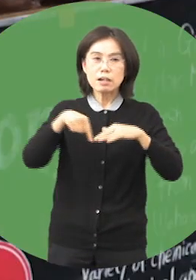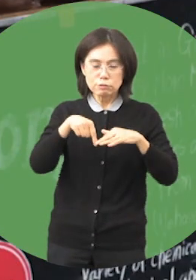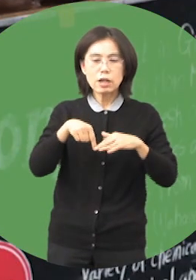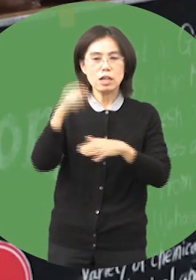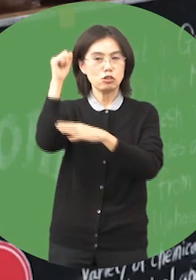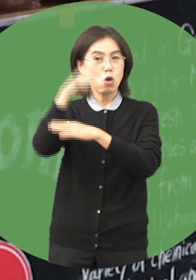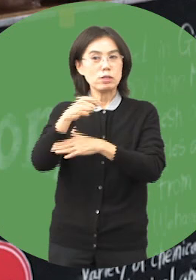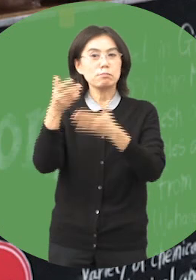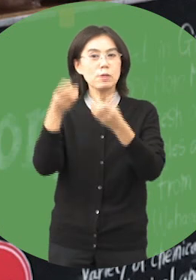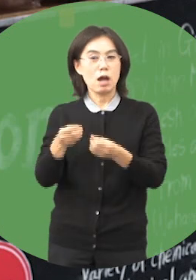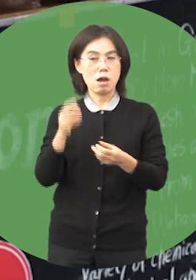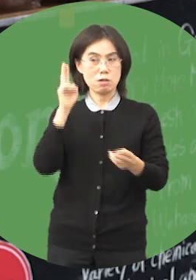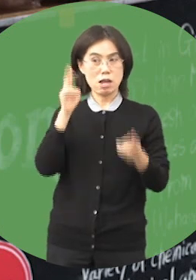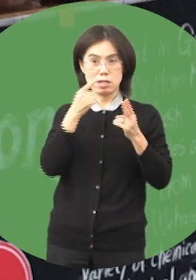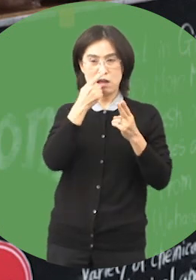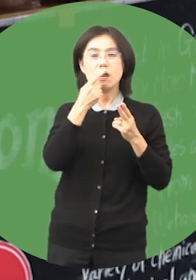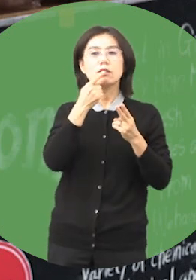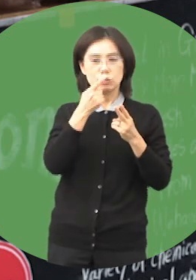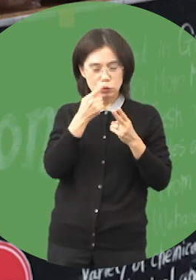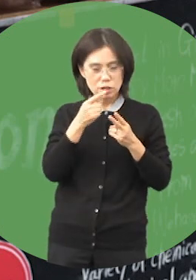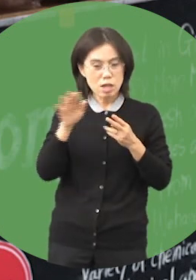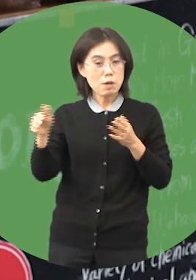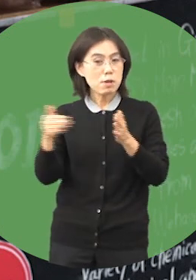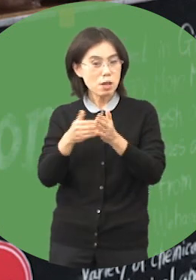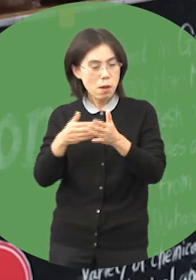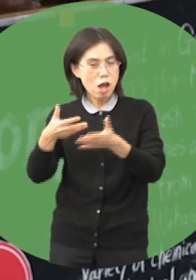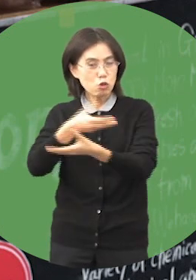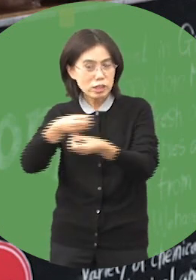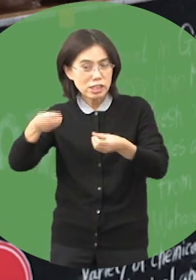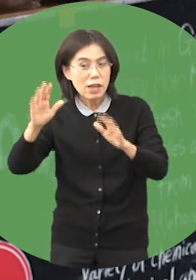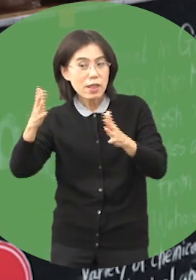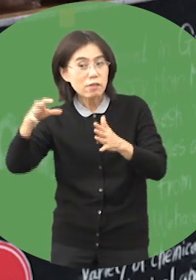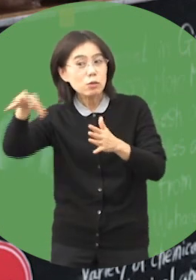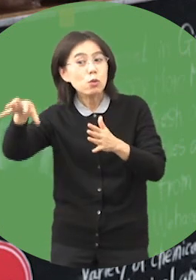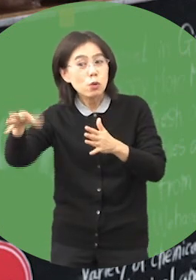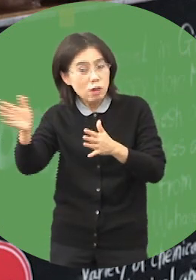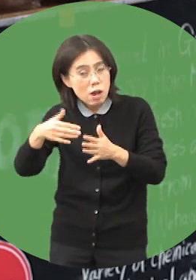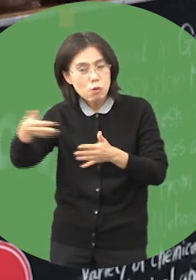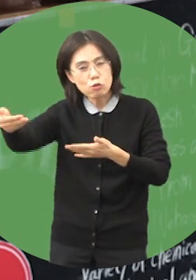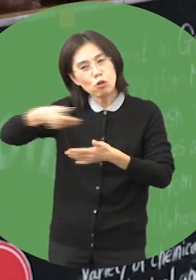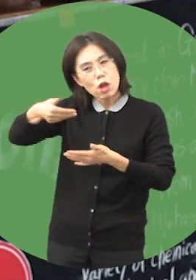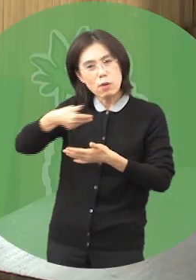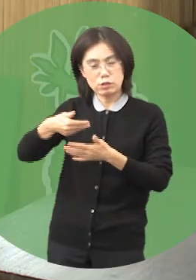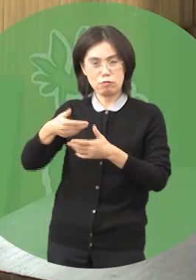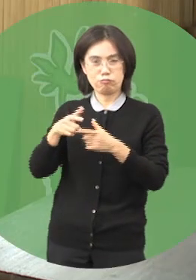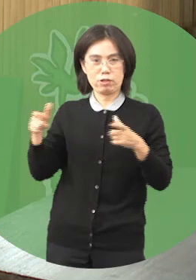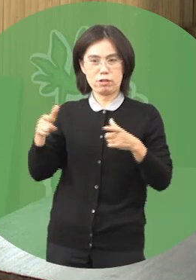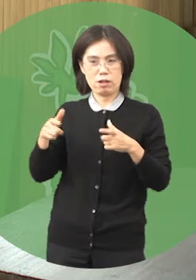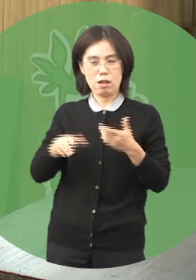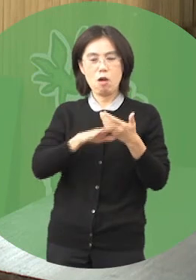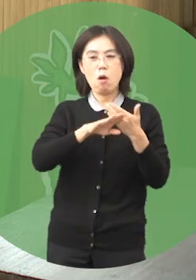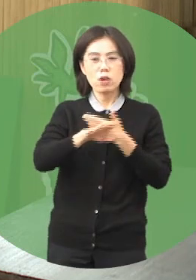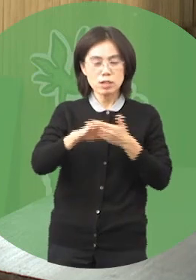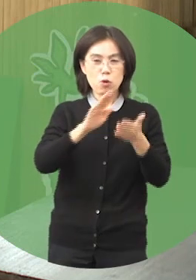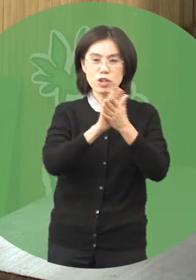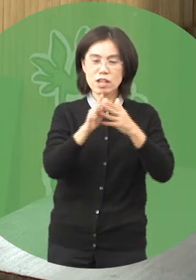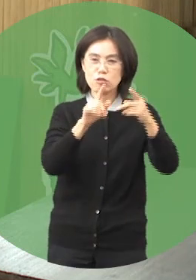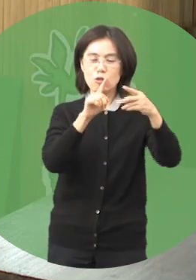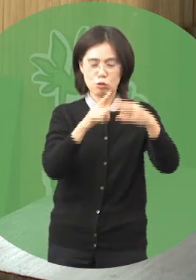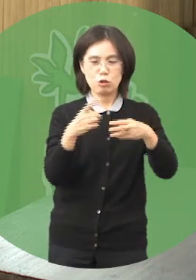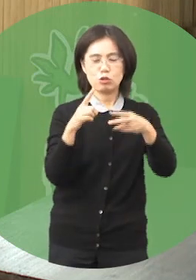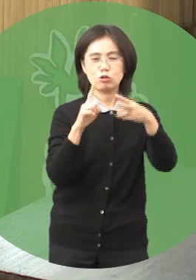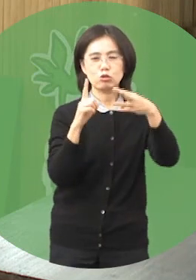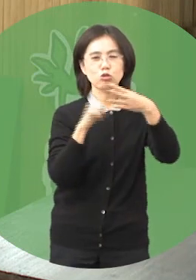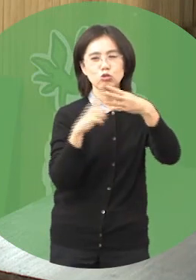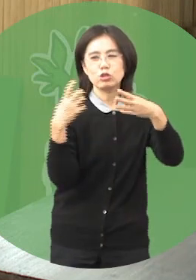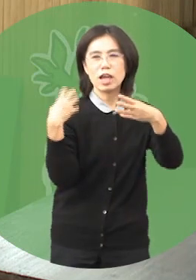で、今まで取引のなかったところから問い合わせが来るようになりましたし、他にも県主催イベントの情報ももら